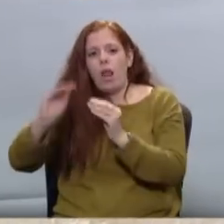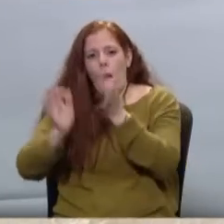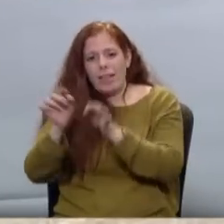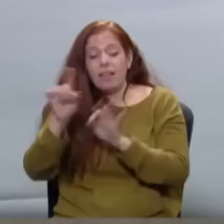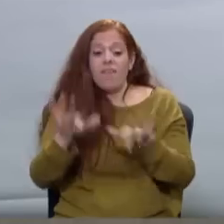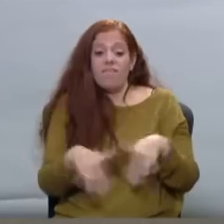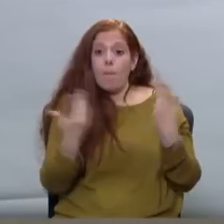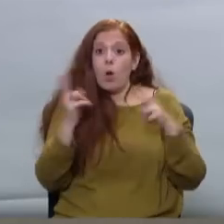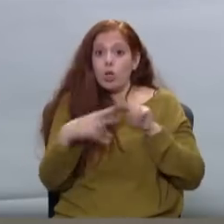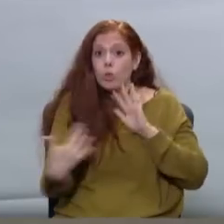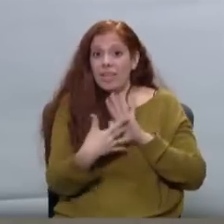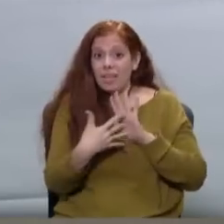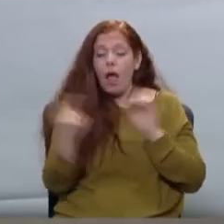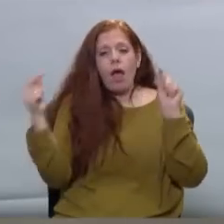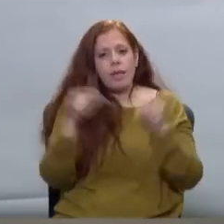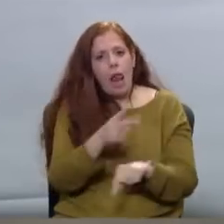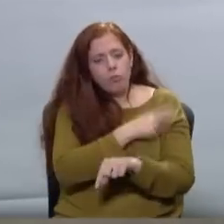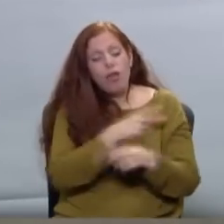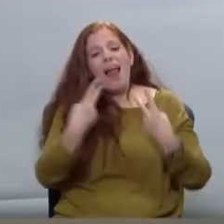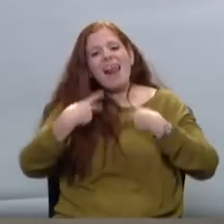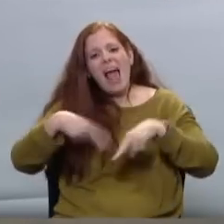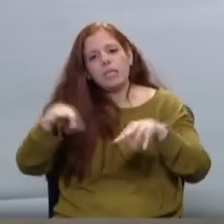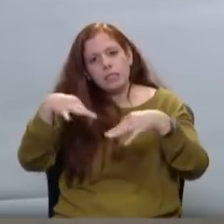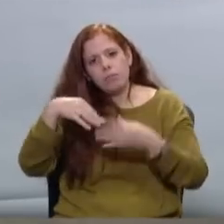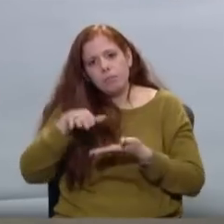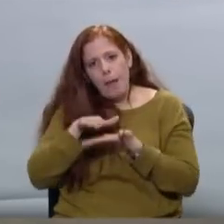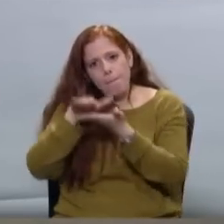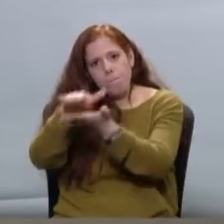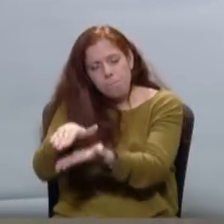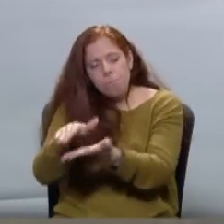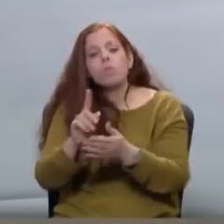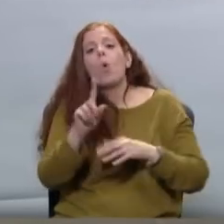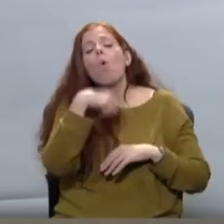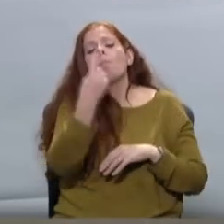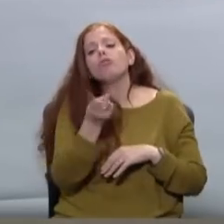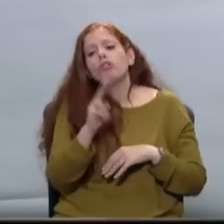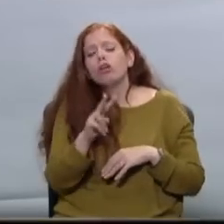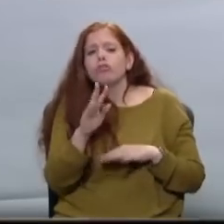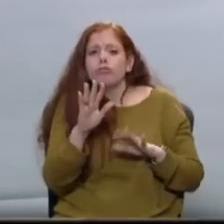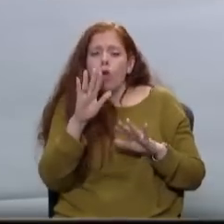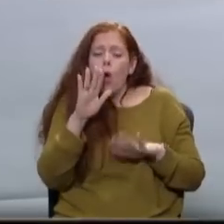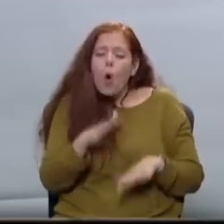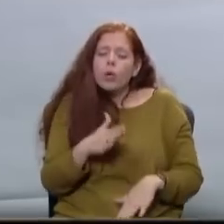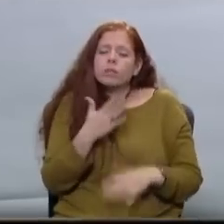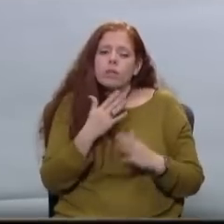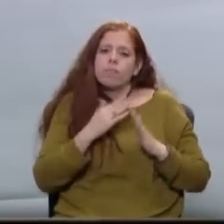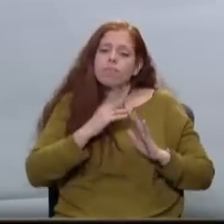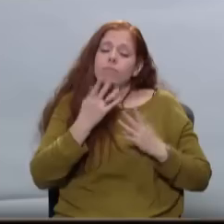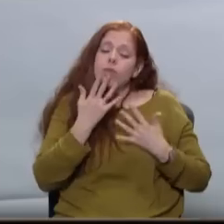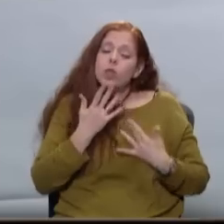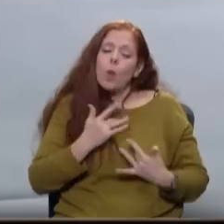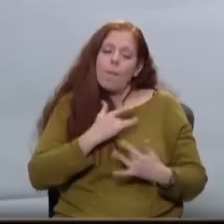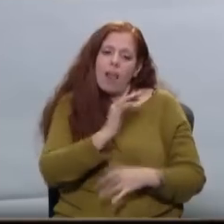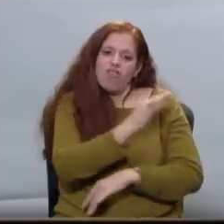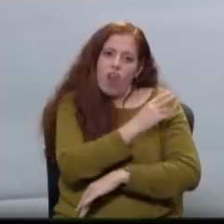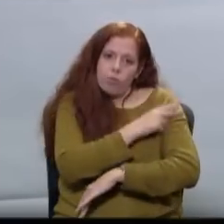שנחקר בלילה, התייצב במשטרה להחזיר אותם. הוא טוען שיש חוסר תום לב שמעורב בסיפור הזה מהצד של המשטרה,